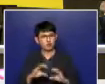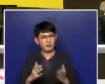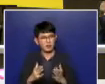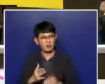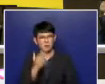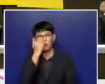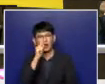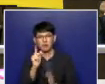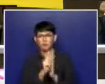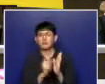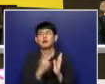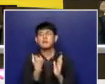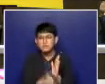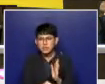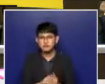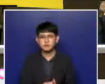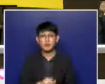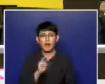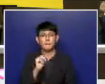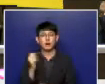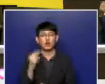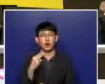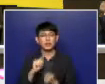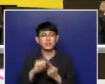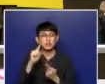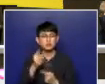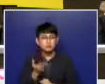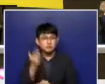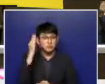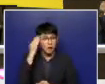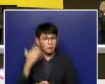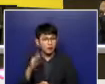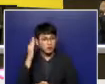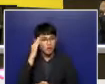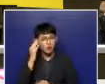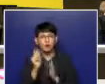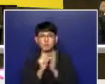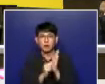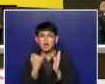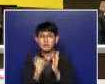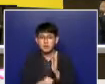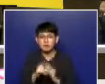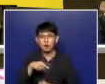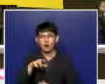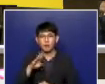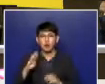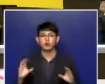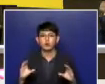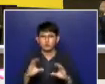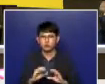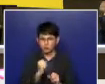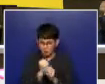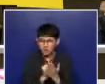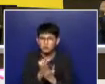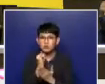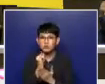อีกนะครับพอไม่ให้กทมทำคุณอภิรักษ์จึงตัดสินใจทำเองกทมทำเองสร้างส่วนต่อ